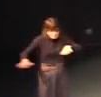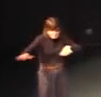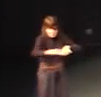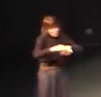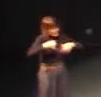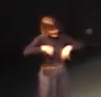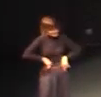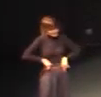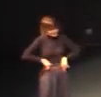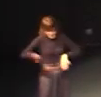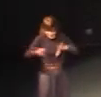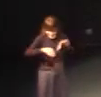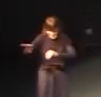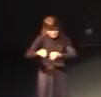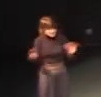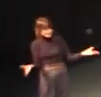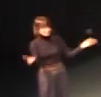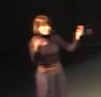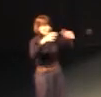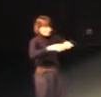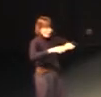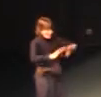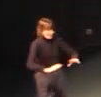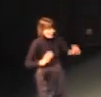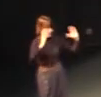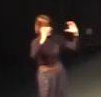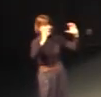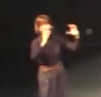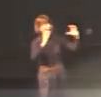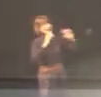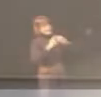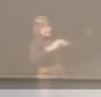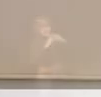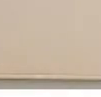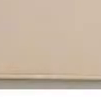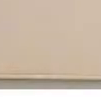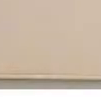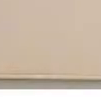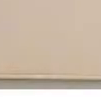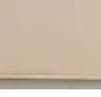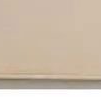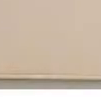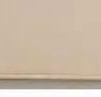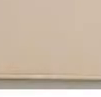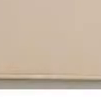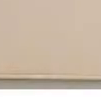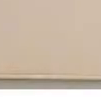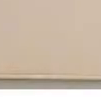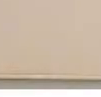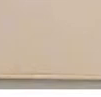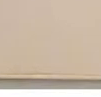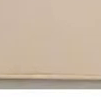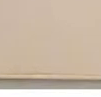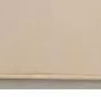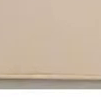là à participer donc à des négociations internationales portant sur la question